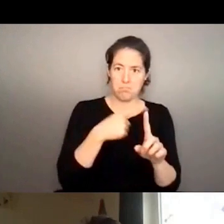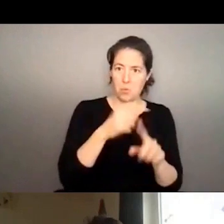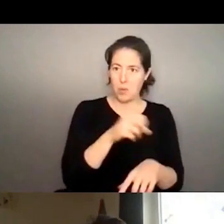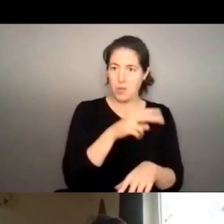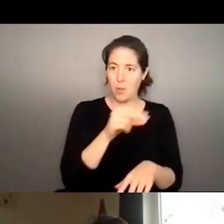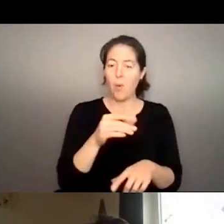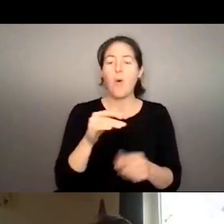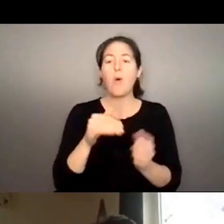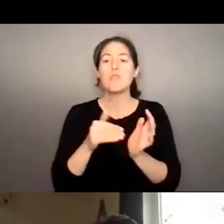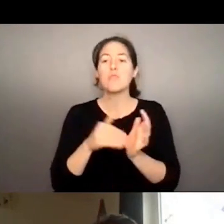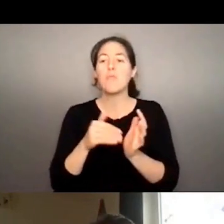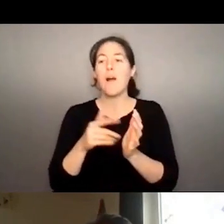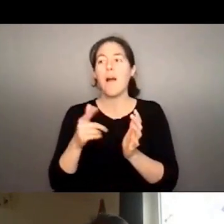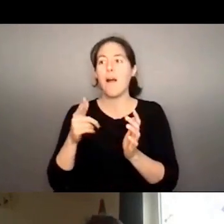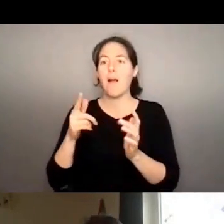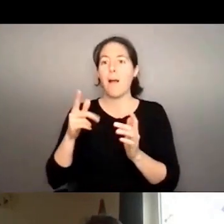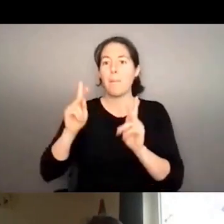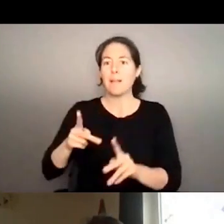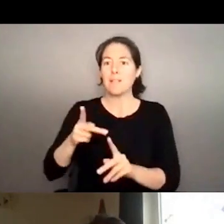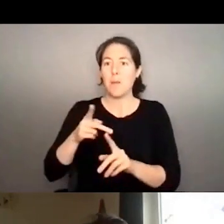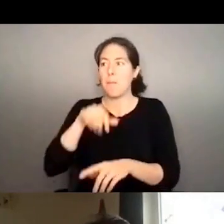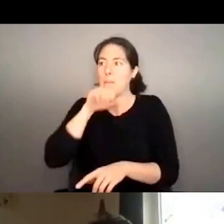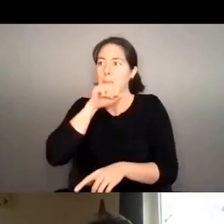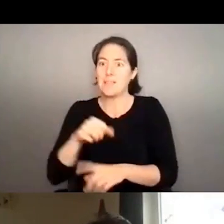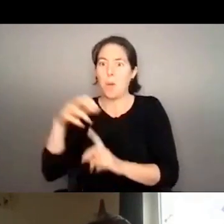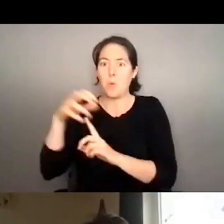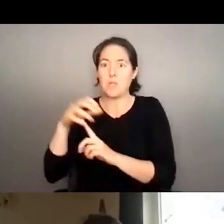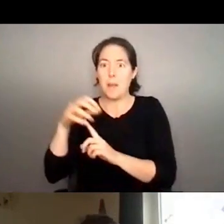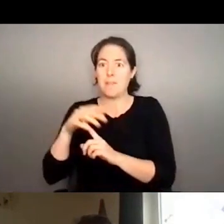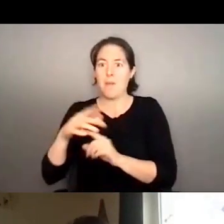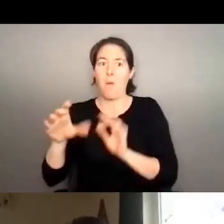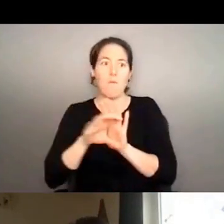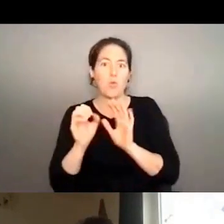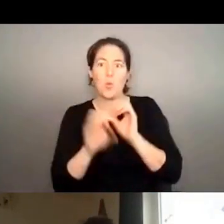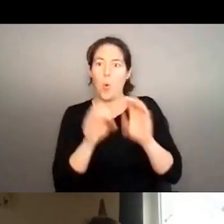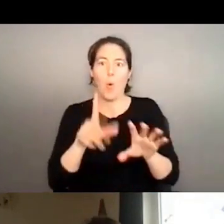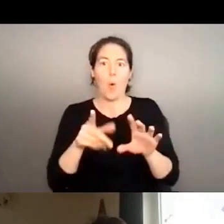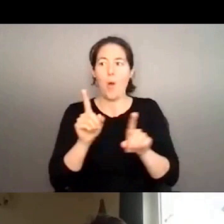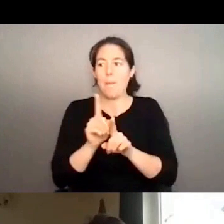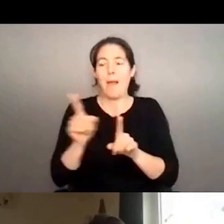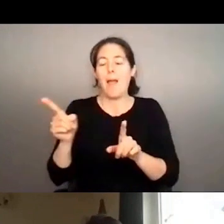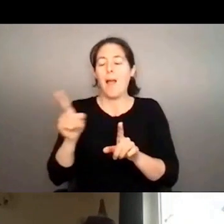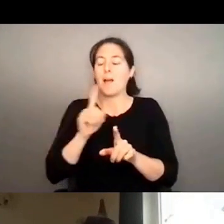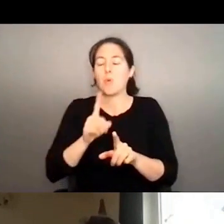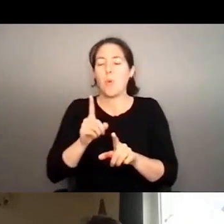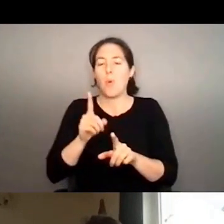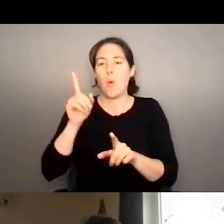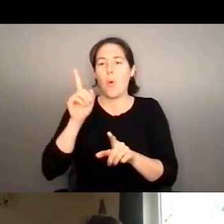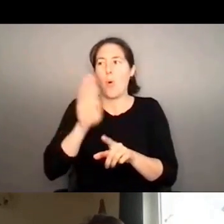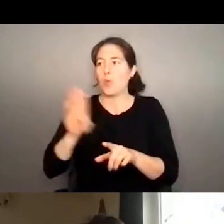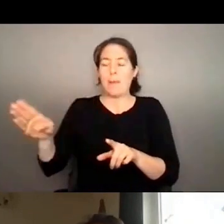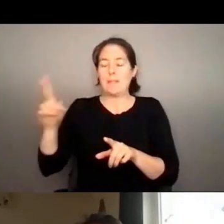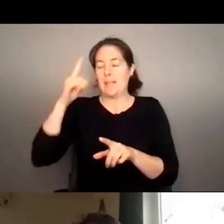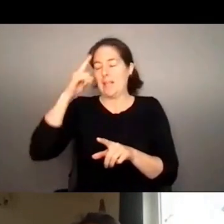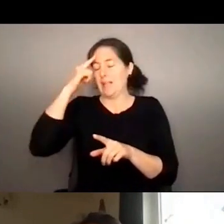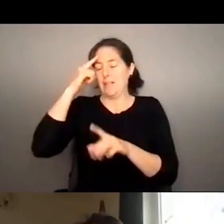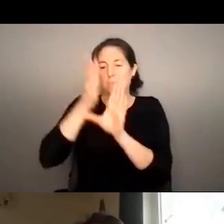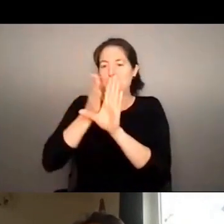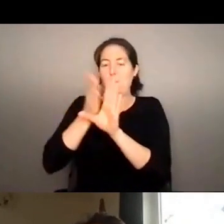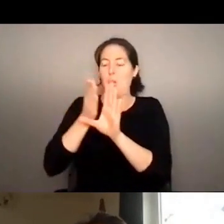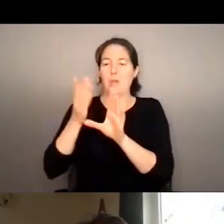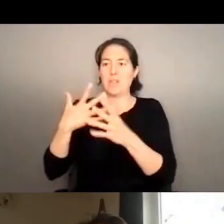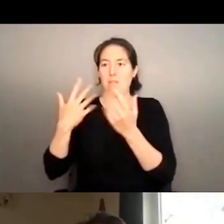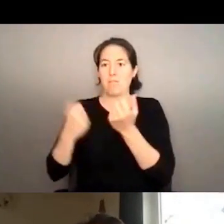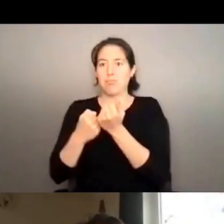micro-enthousiastes qui envoient des photos en disant « Wow, une fois que j'ai mis des champignons, j'ai récolté 2 fois plus de stock. » Puis ici, on voit des